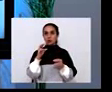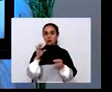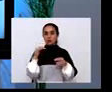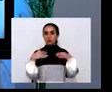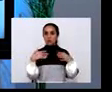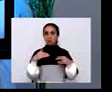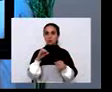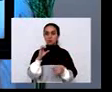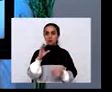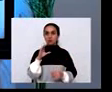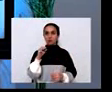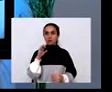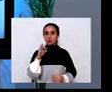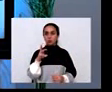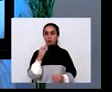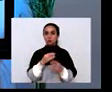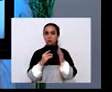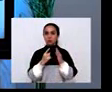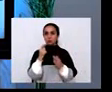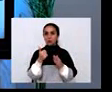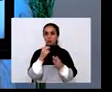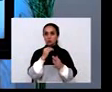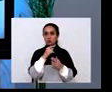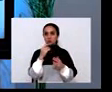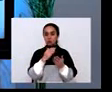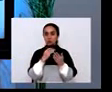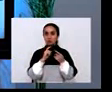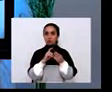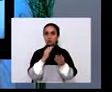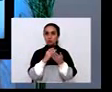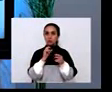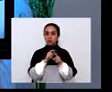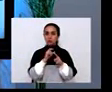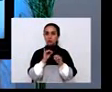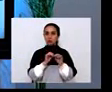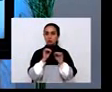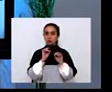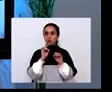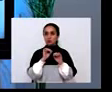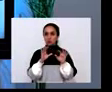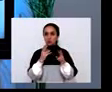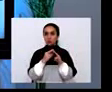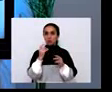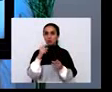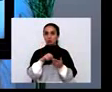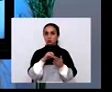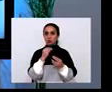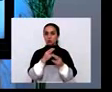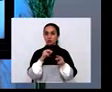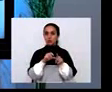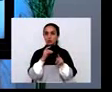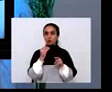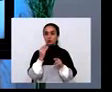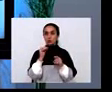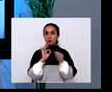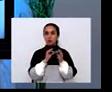светом. При первом сказуемом «мигали» – зависимые слова. Это распространенный однородный член. Однородные